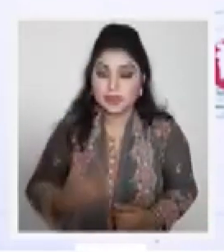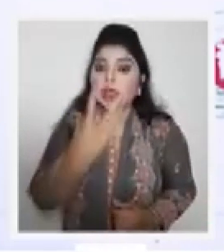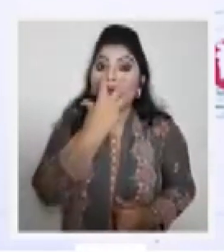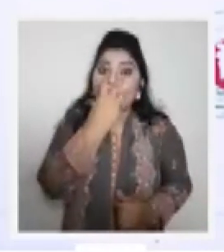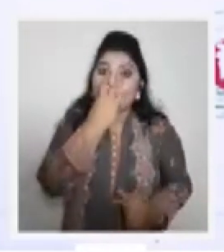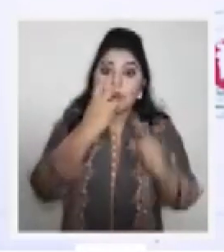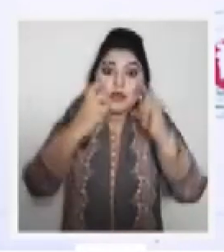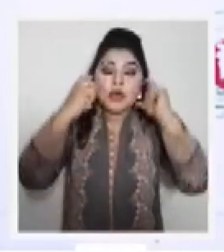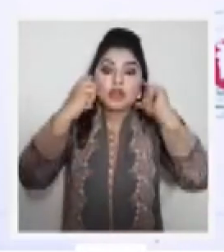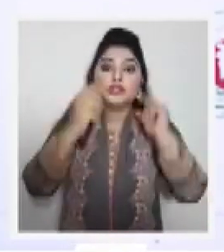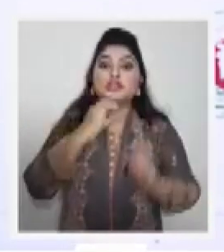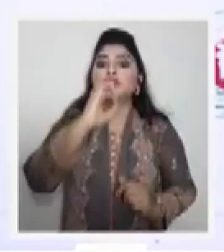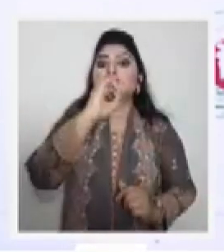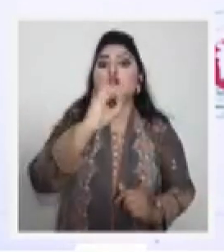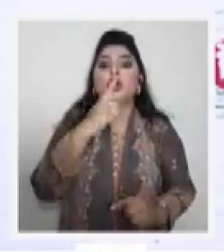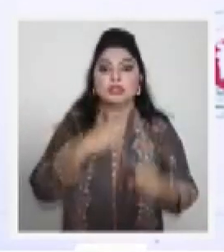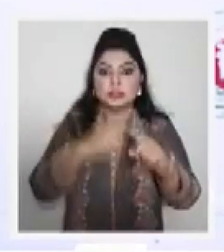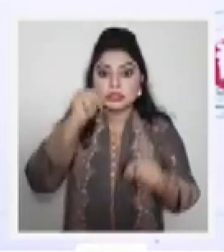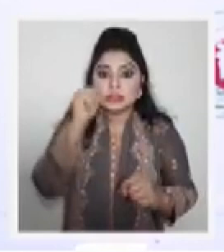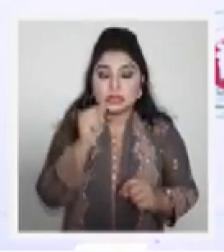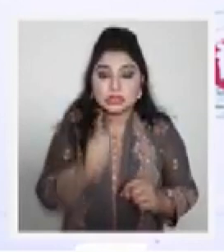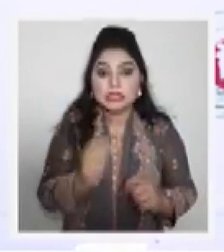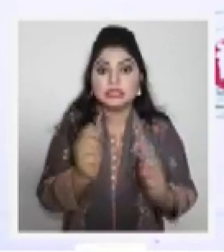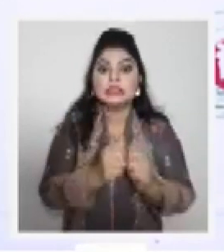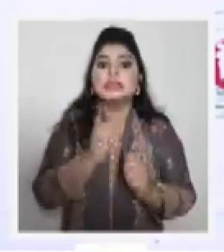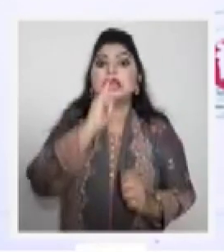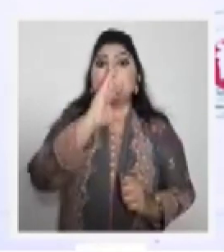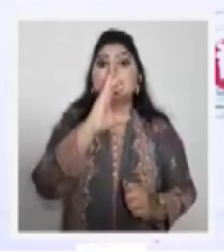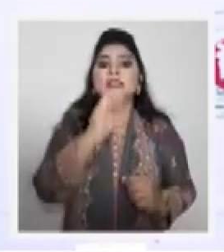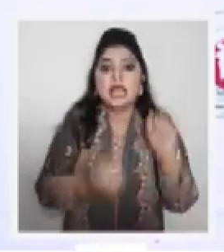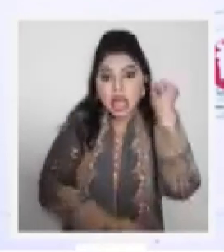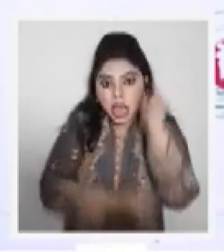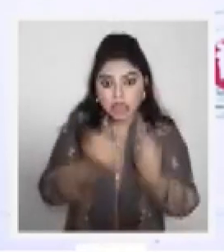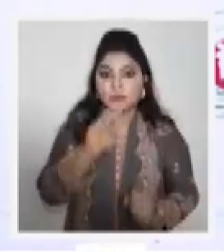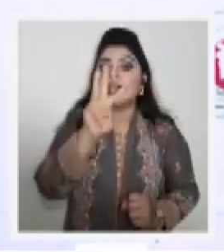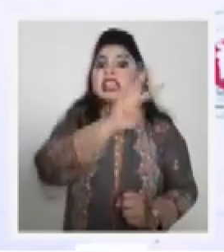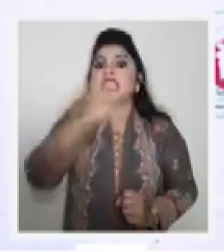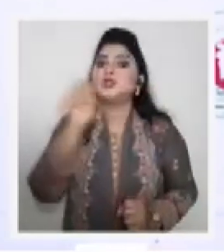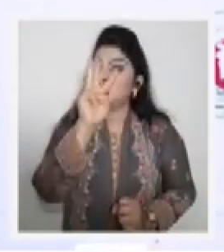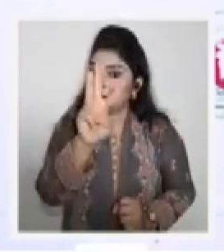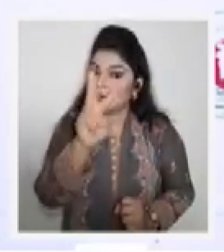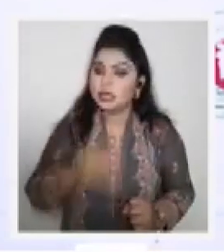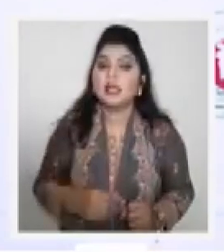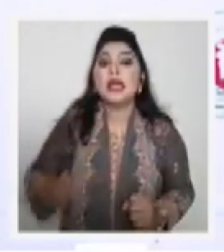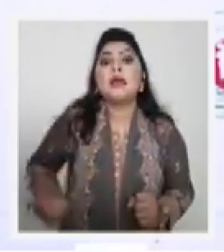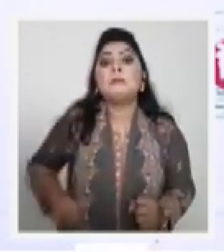দেশে 306 জন এবং শয্যা খালি আছে 226টি। সারা দেশে অক্সিজেন সিলিন্ডারের